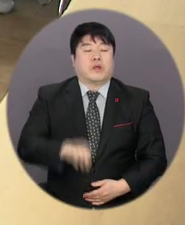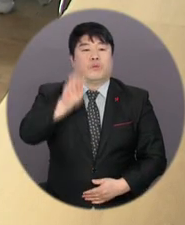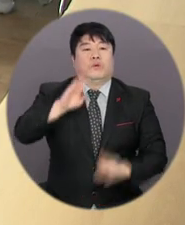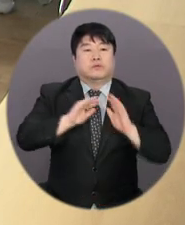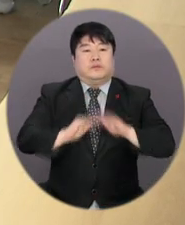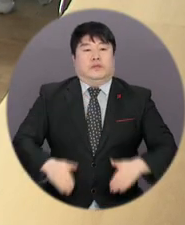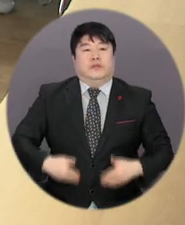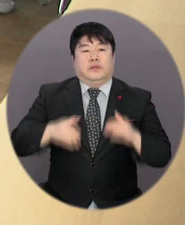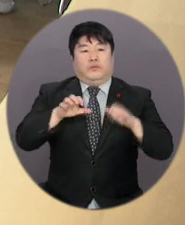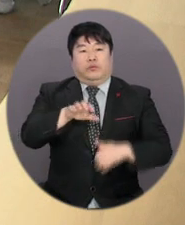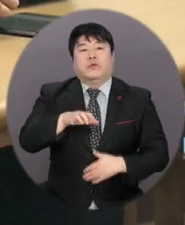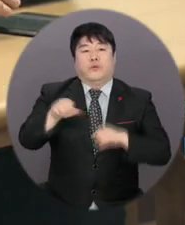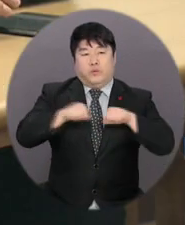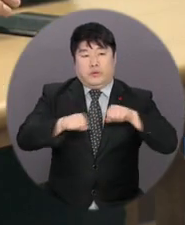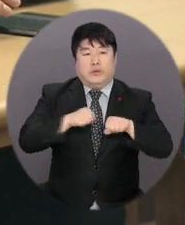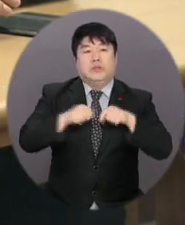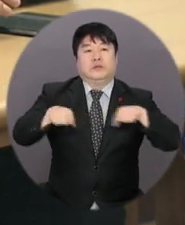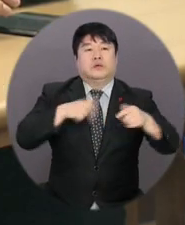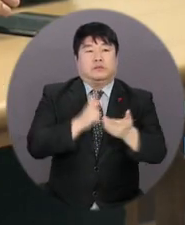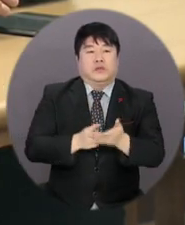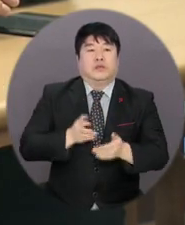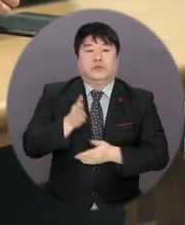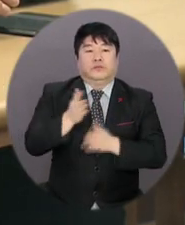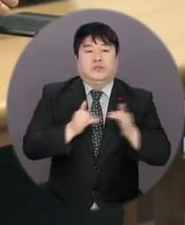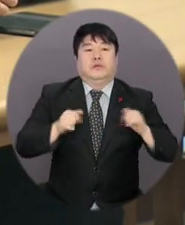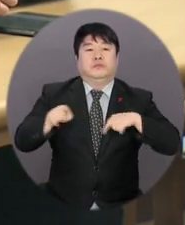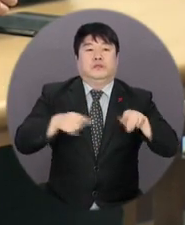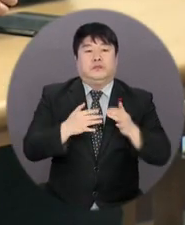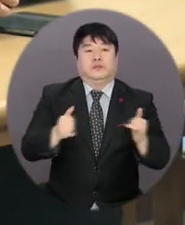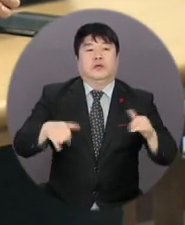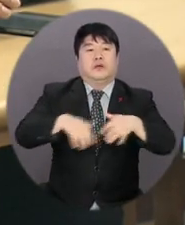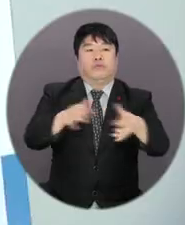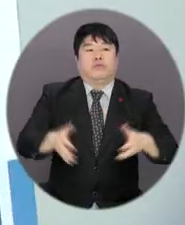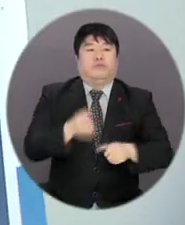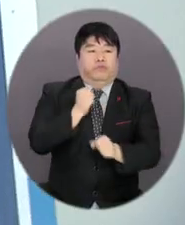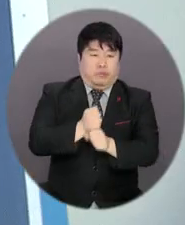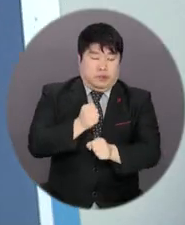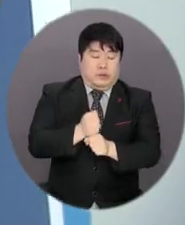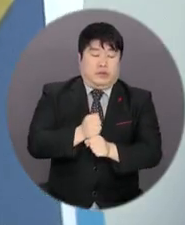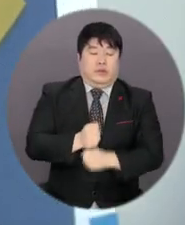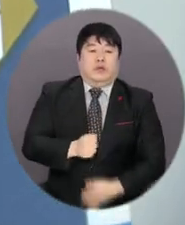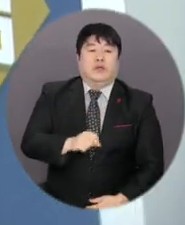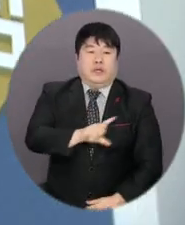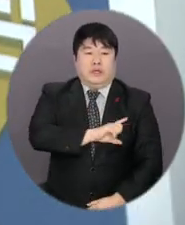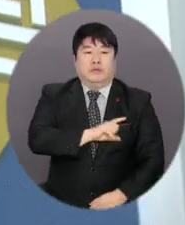광주 전남 지역에서 활동하는 정책 전문가와 정치인들이 모임을 결성했습니다.